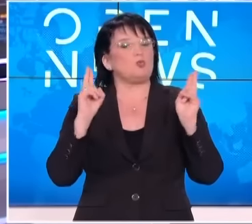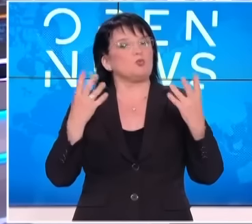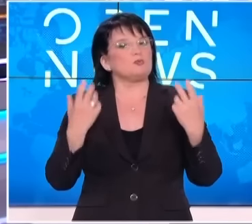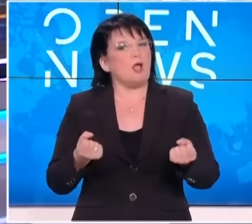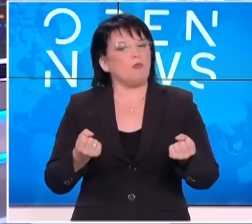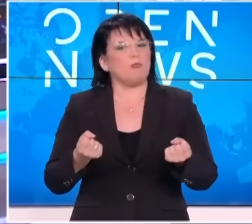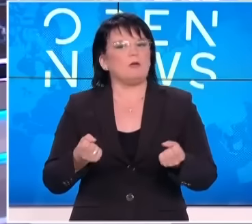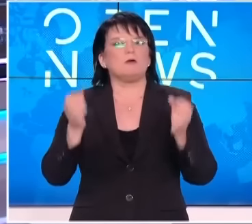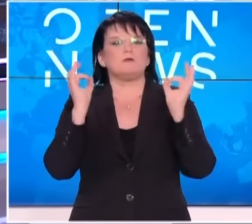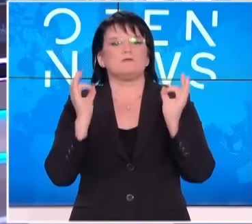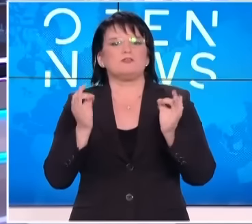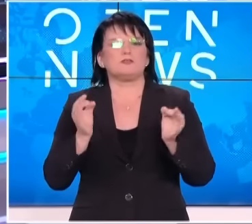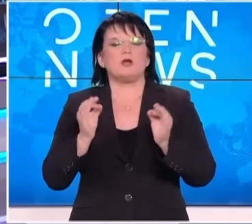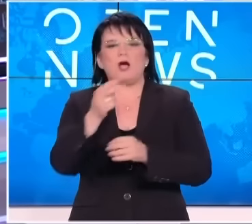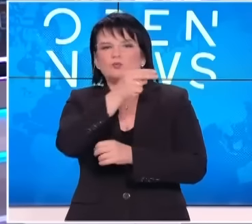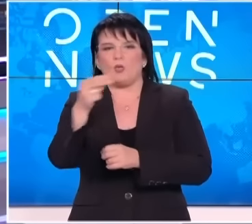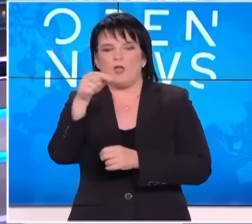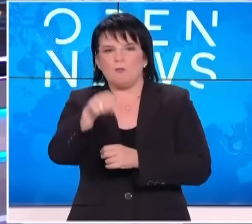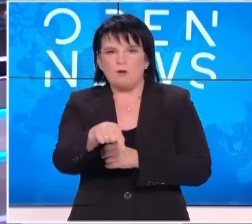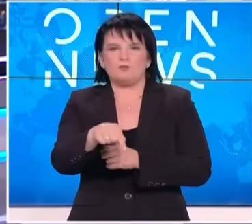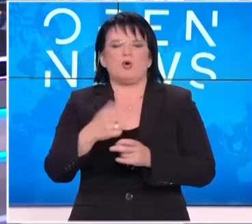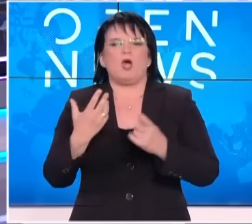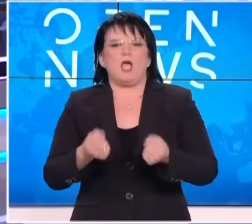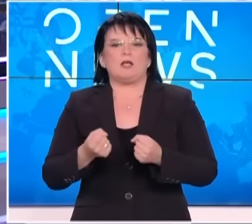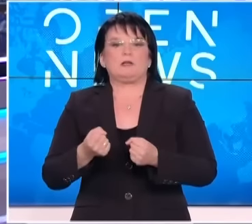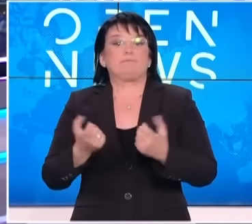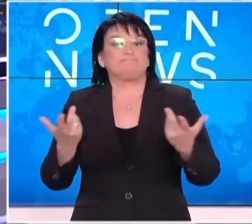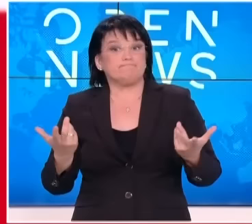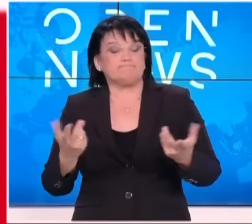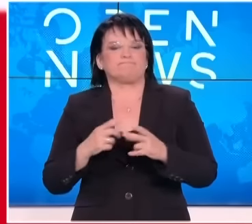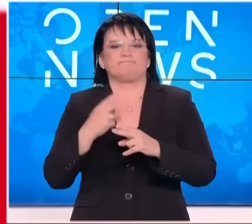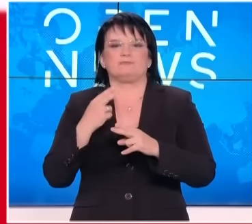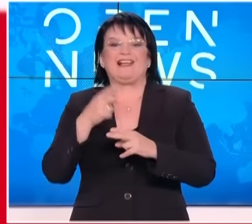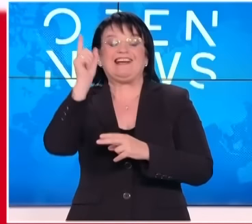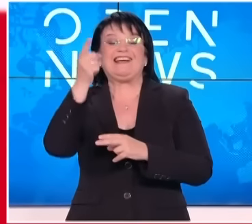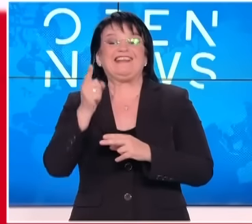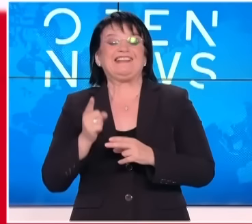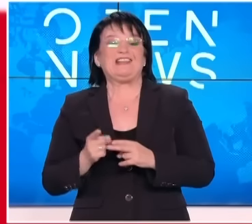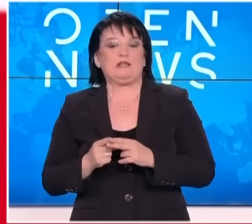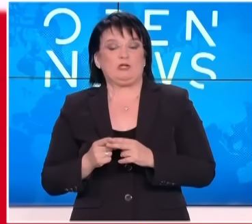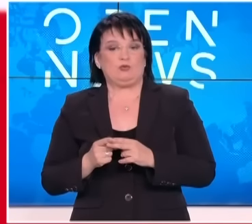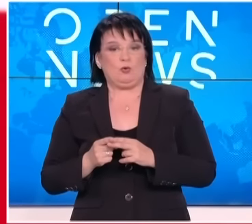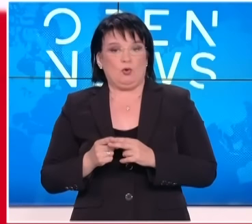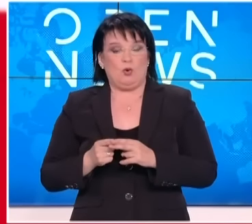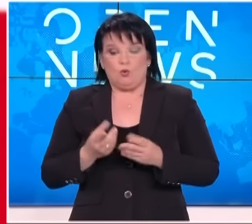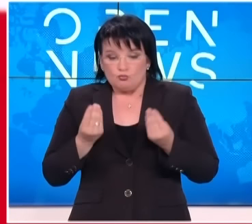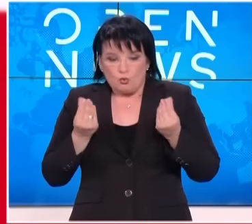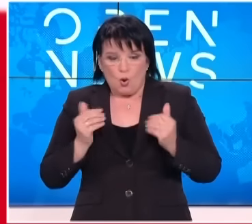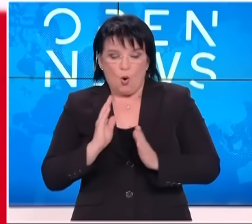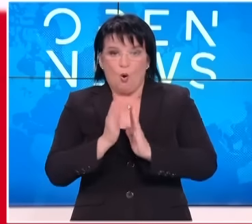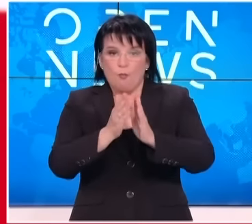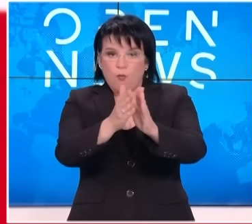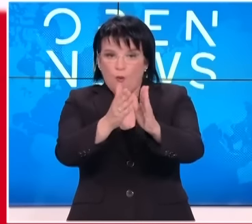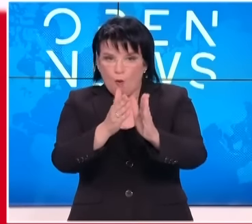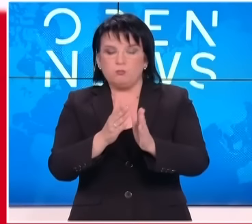άλλωστε είναι και το μόνο ζήτημα πιστεύω που κρίνεται που θα είναι κριτήριο δηλαδή για το πώς προχωρά αυτό το